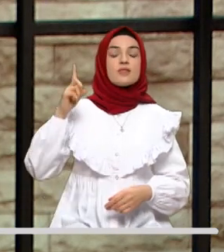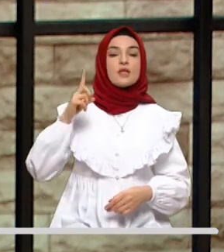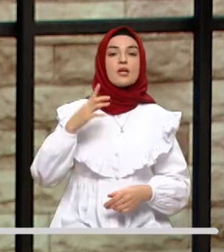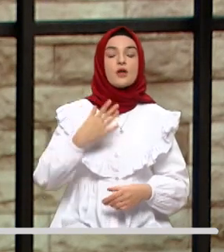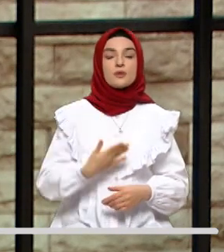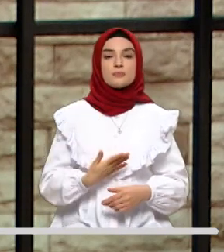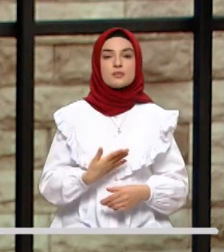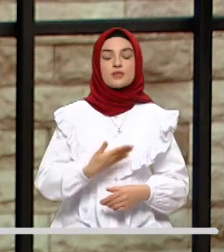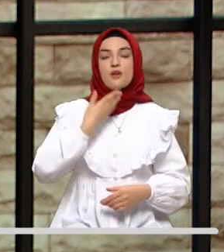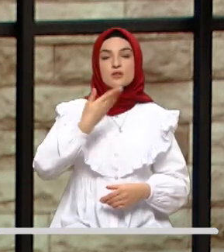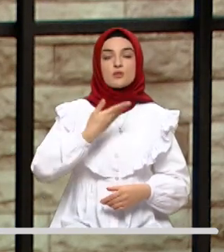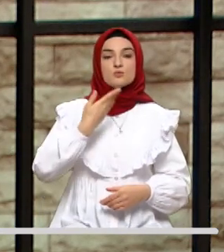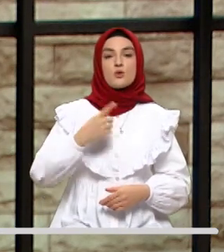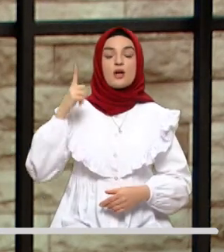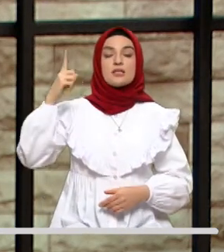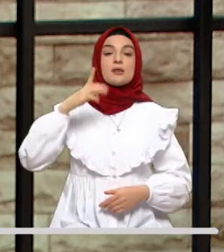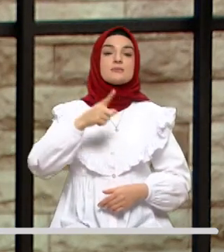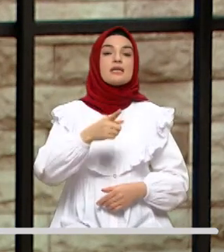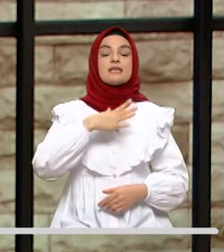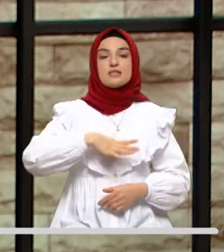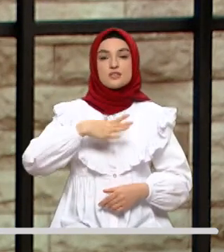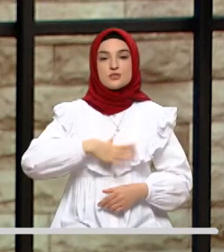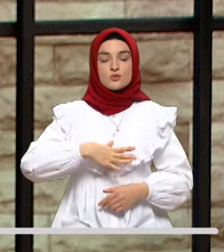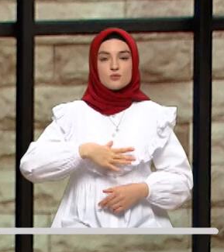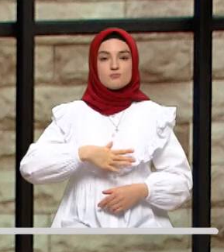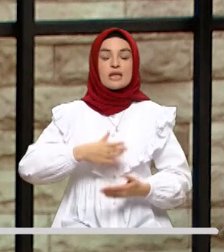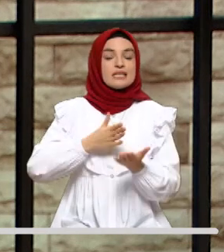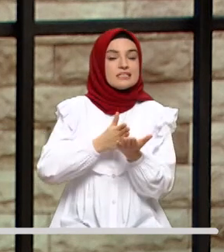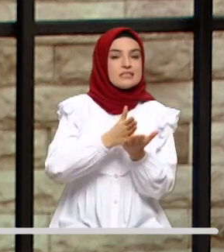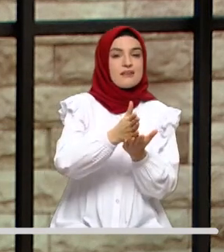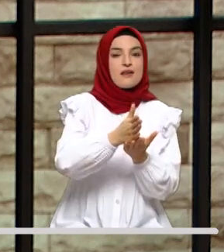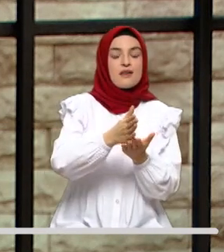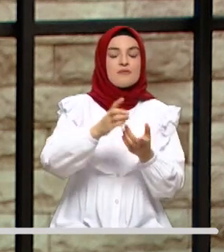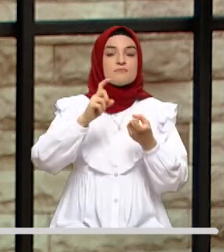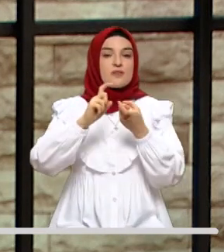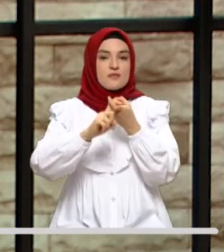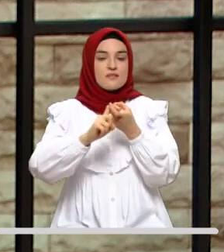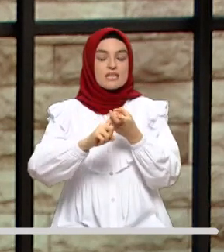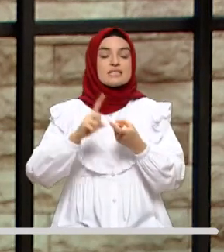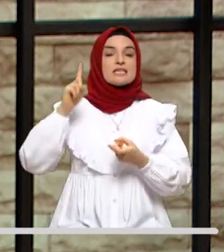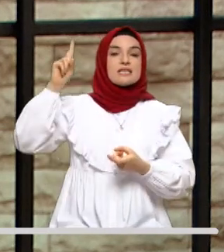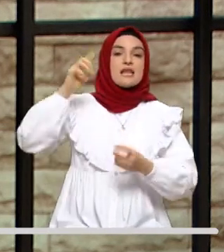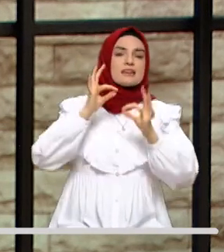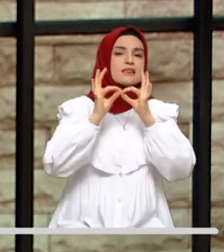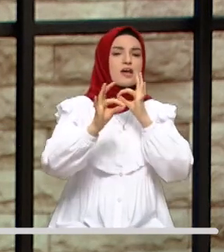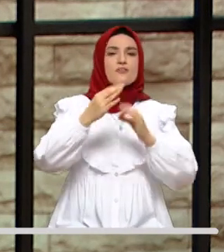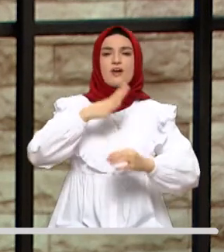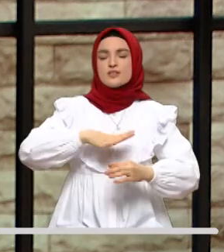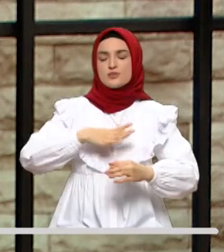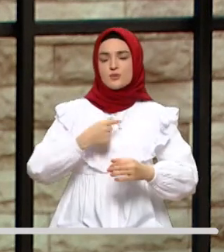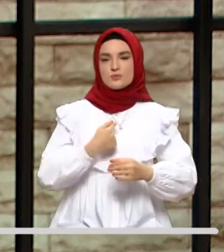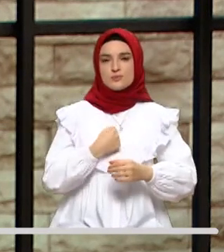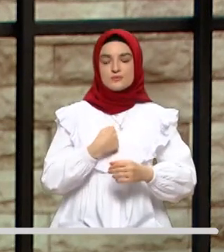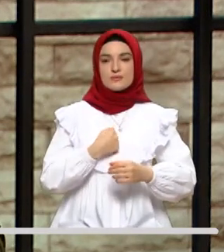inni es'elüke ya Rabbi senden istiyorum. Ne? Hüda, hidayet. Ve tuga senden takva istiyorum. Vel